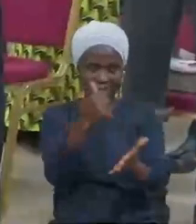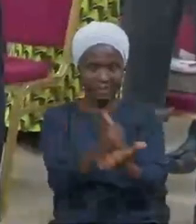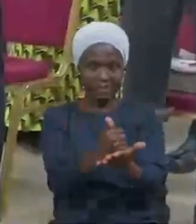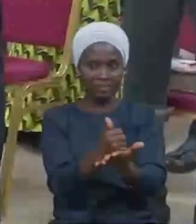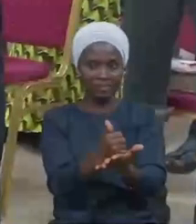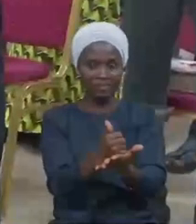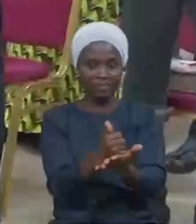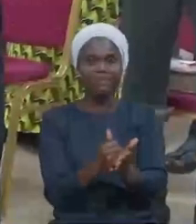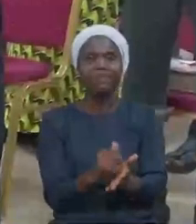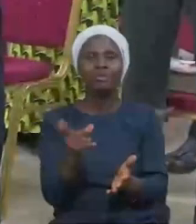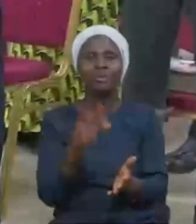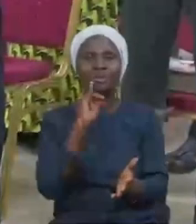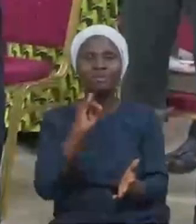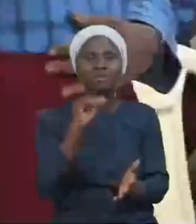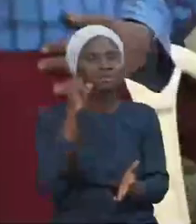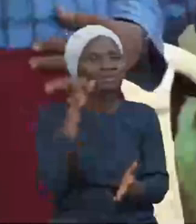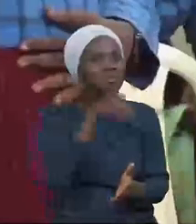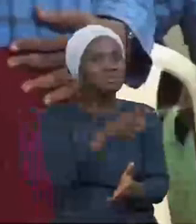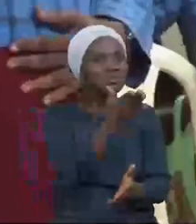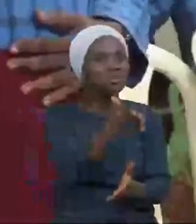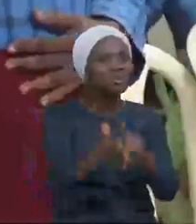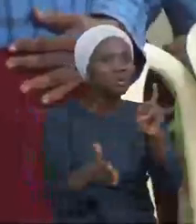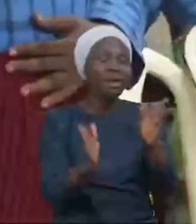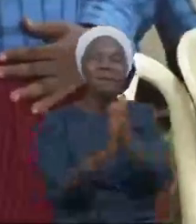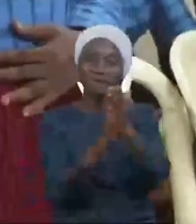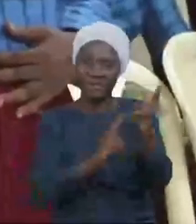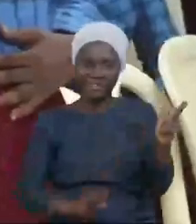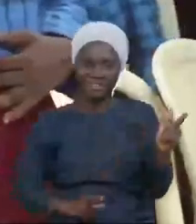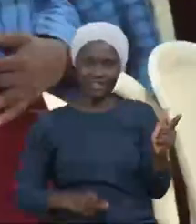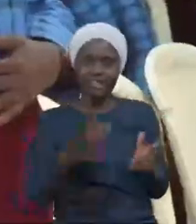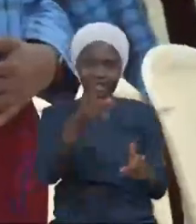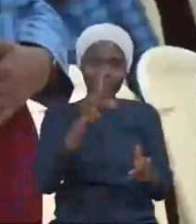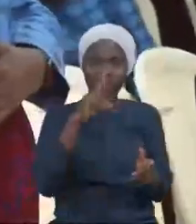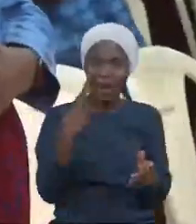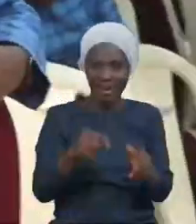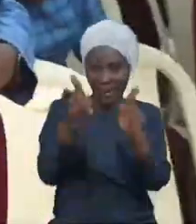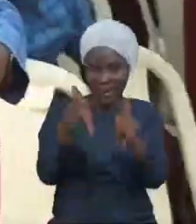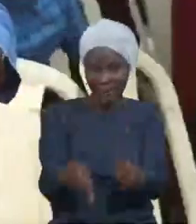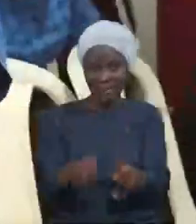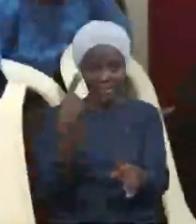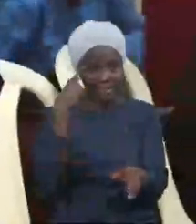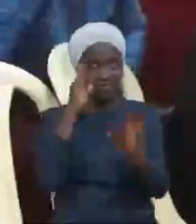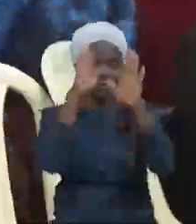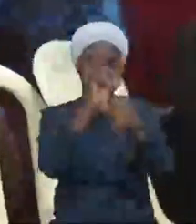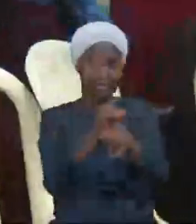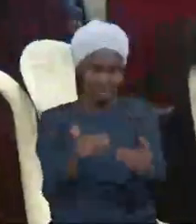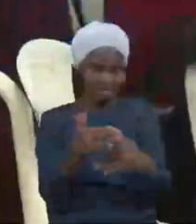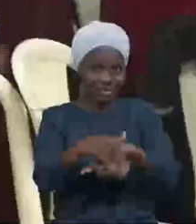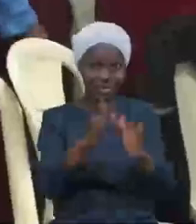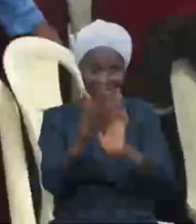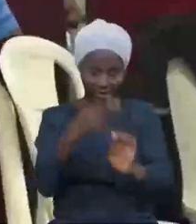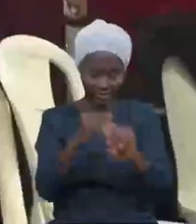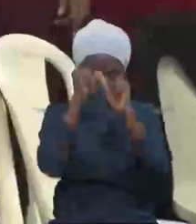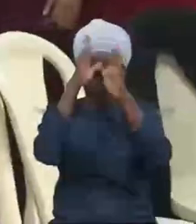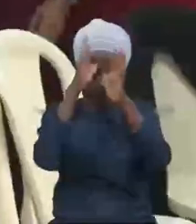là-bas? Gloire à Dieu. Tu es un candidat de miracle ce soir. Père, au